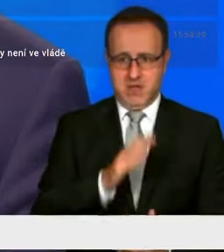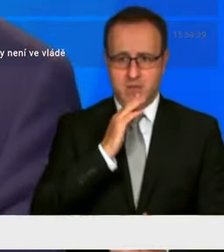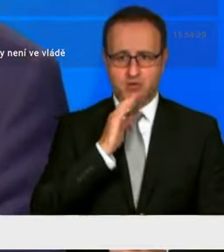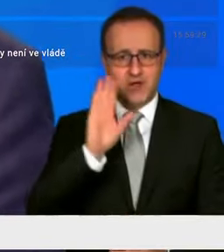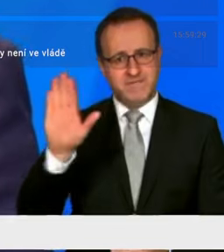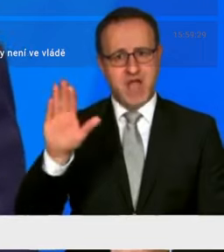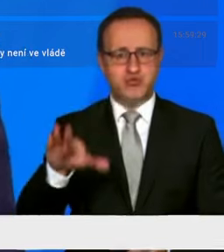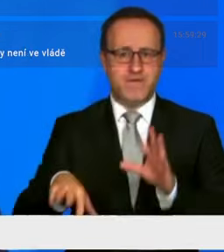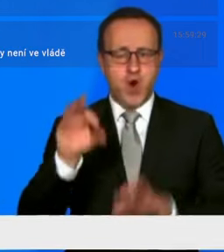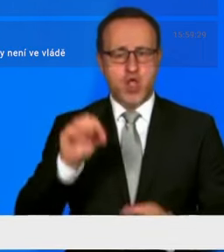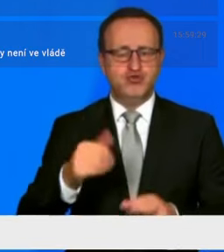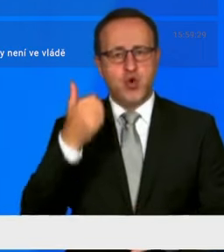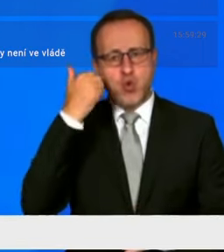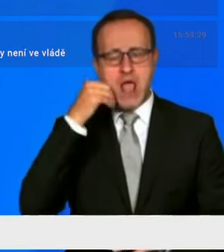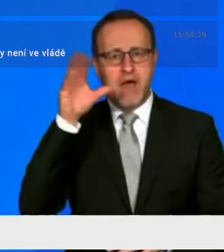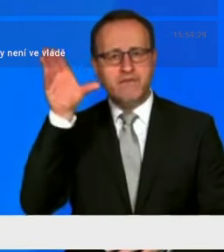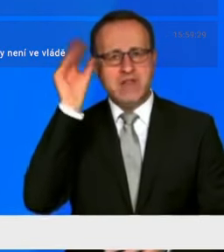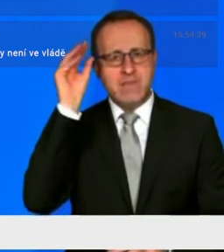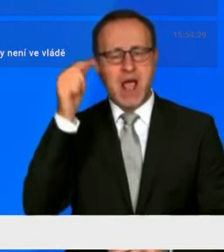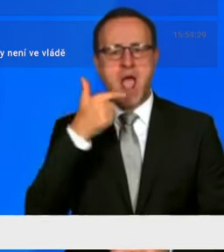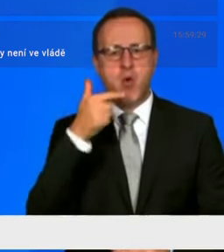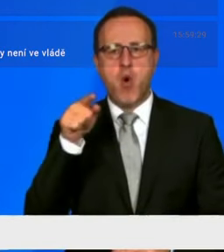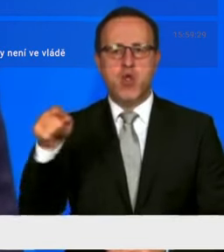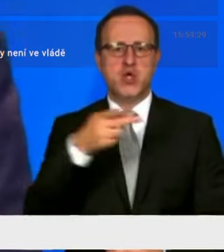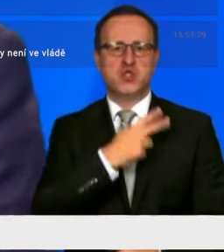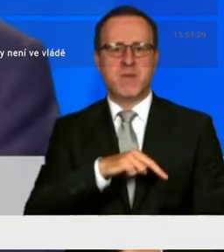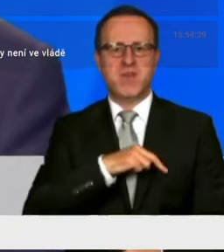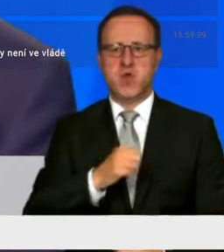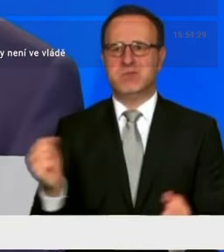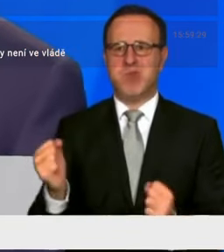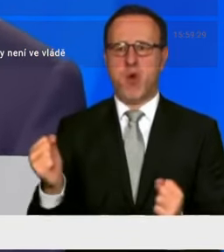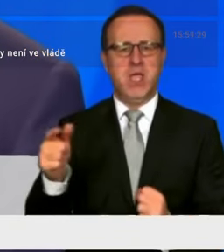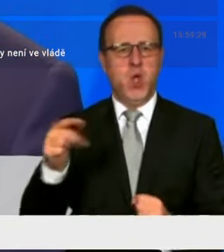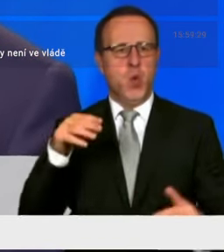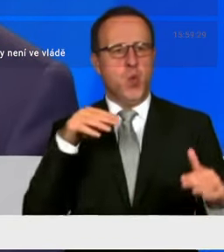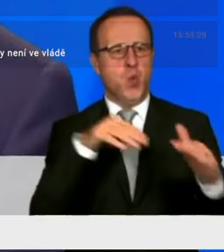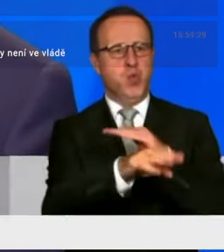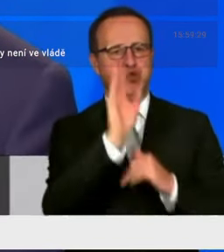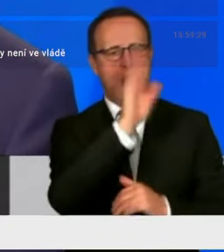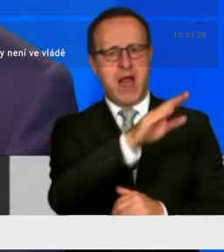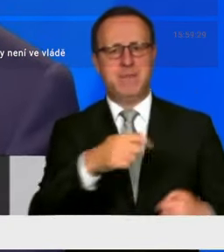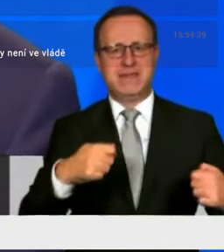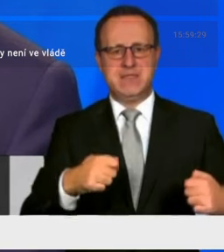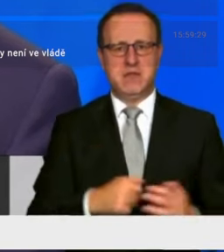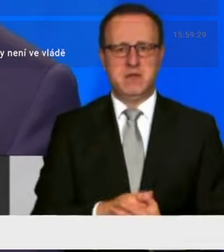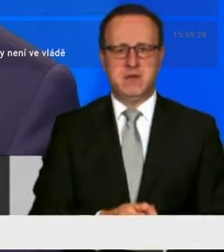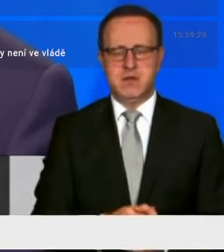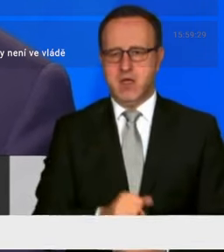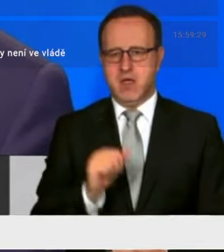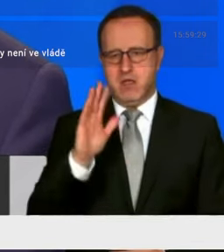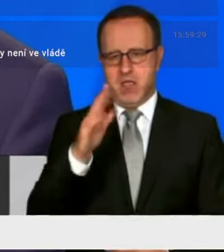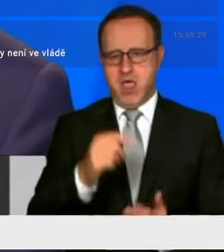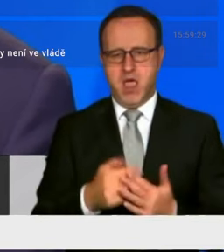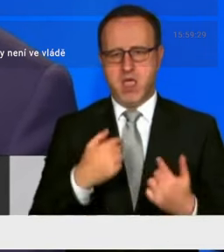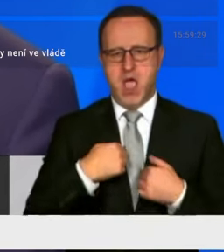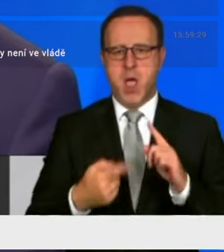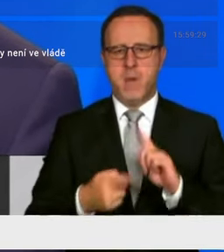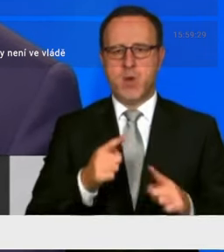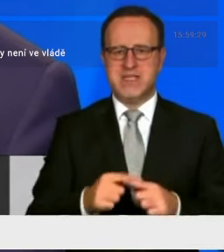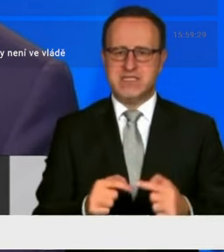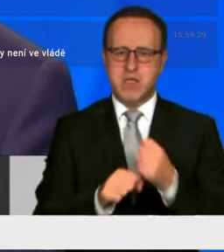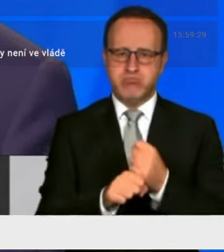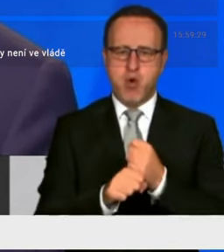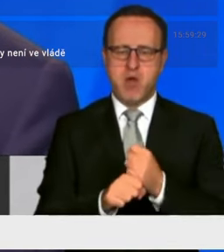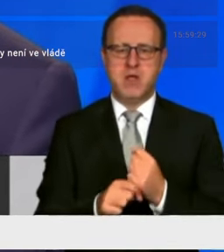voliči ako útek od zodpovednosti určite nie pretože ja som ten svoj politický Súboj vybojoval vybojoval som aj politické miesto pre